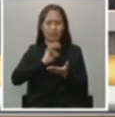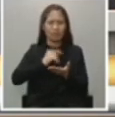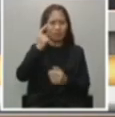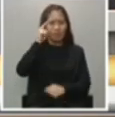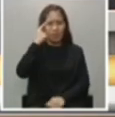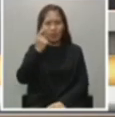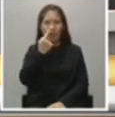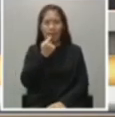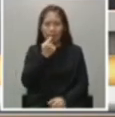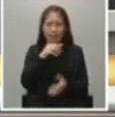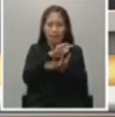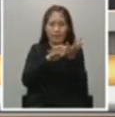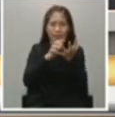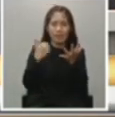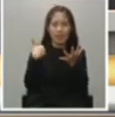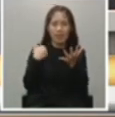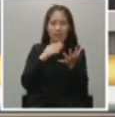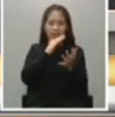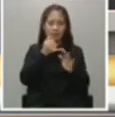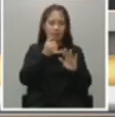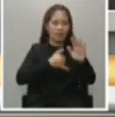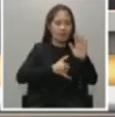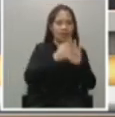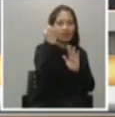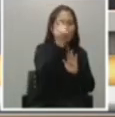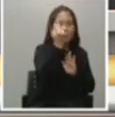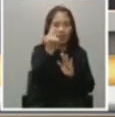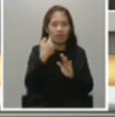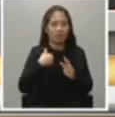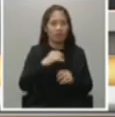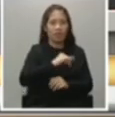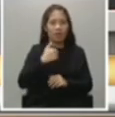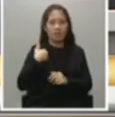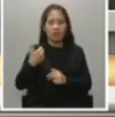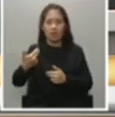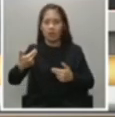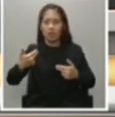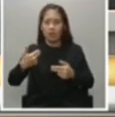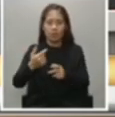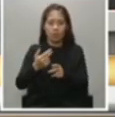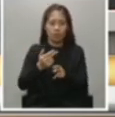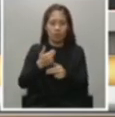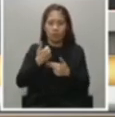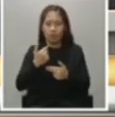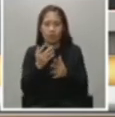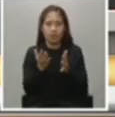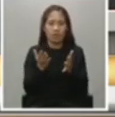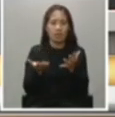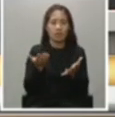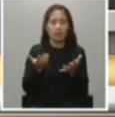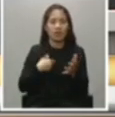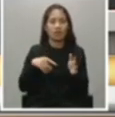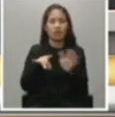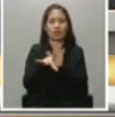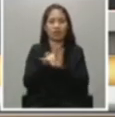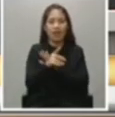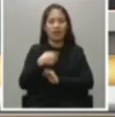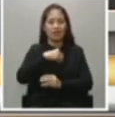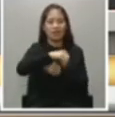แดงหรือเปล่าไปเดินห้างก็อาจจะตายเพราะกระสุนหรือสุดท้ายอาจต้องตายเพราะพิษเศรษฐกิ